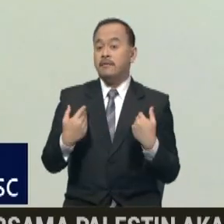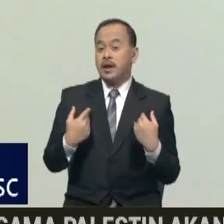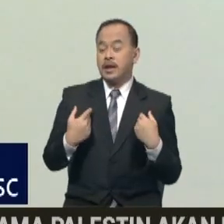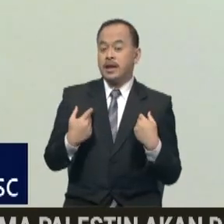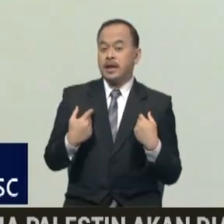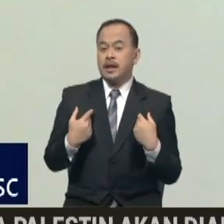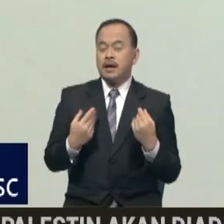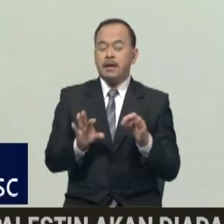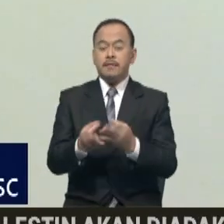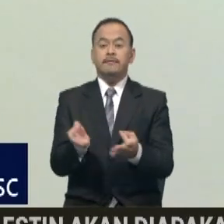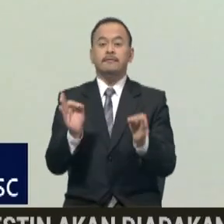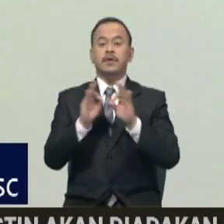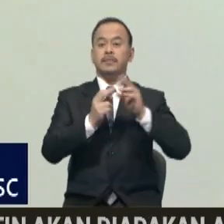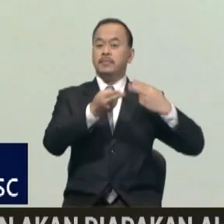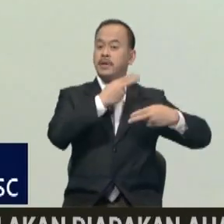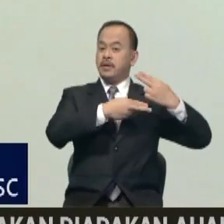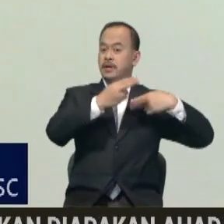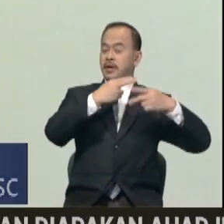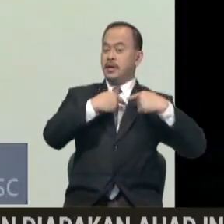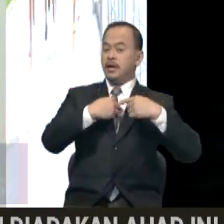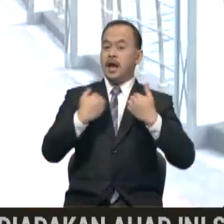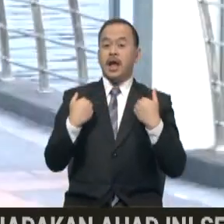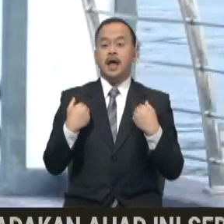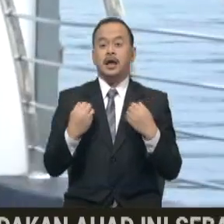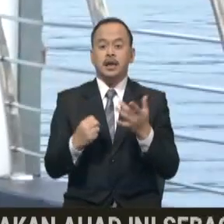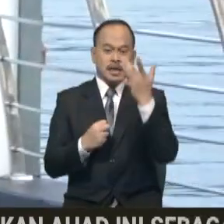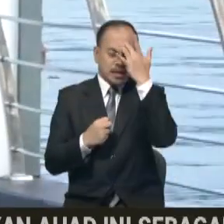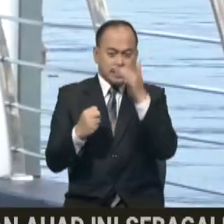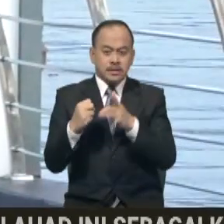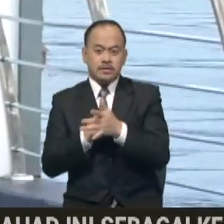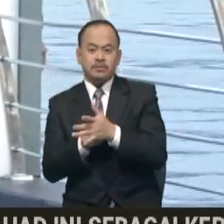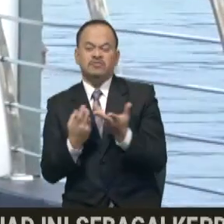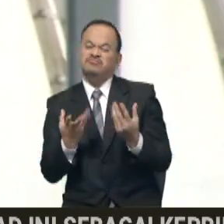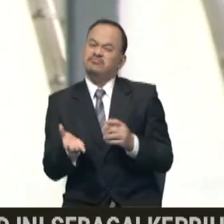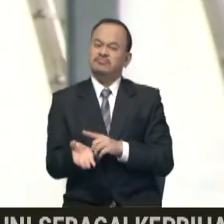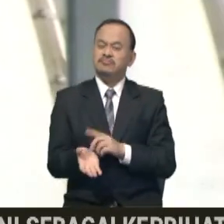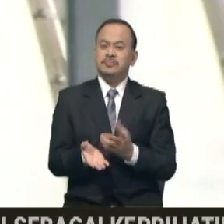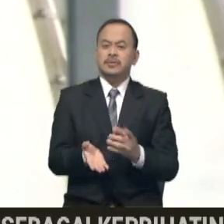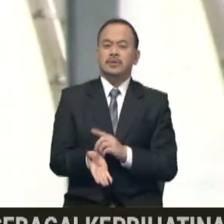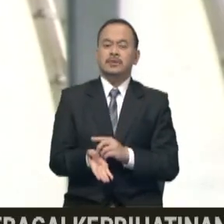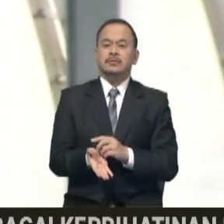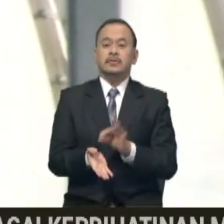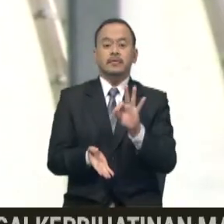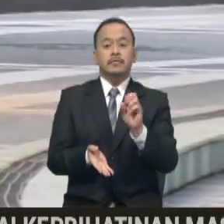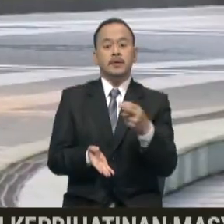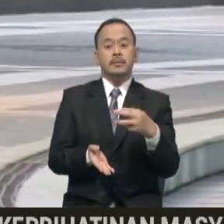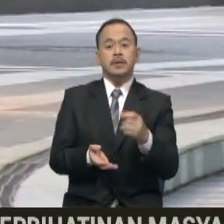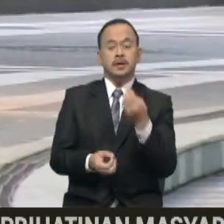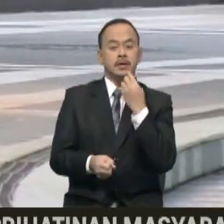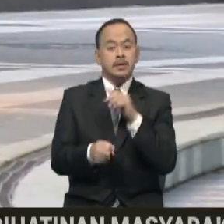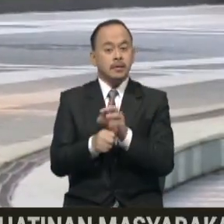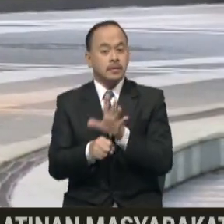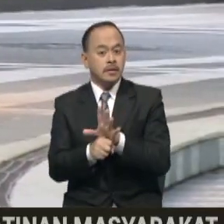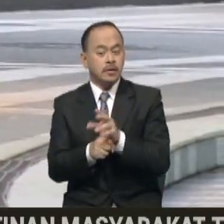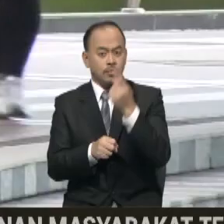history stroke, kami tidak boleh buat apa-apa lah. Dr. Abang Muhammad Fahmi juga menasihatkan orang